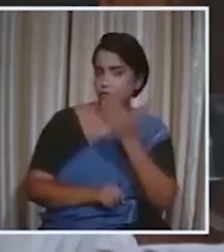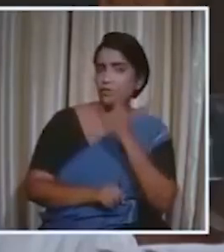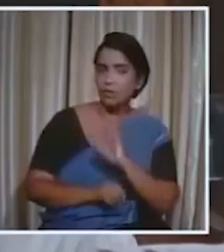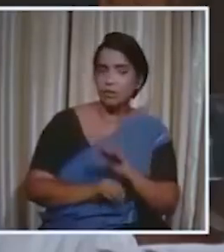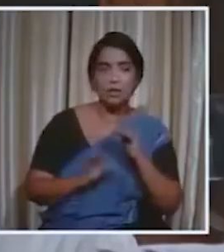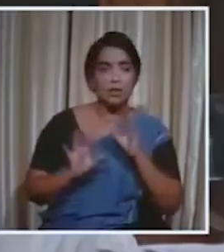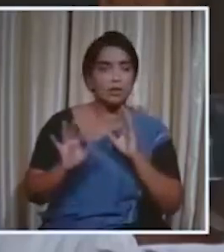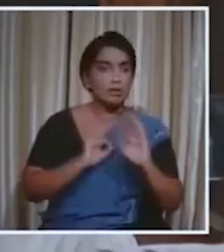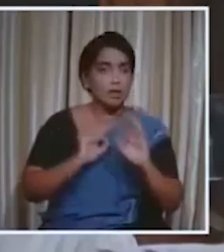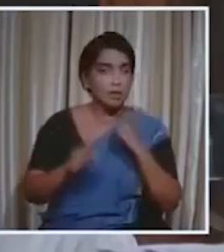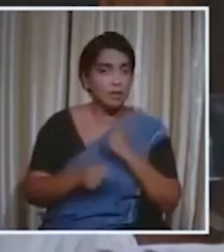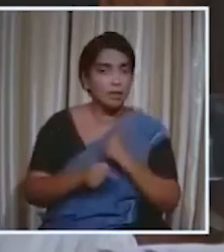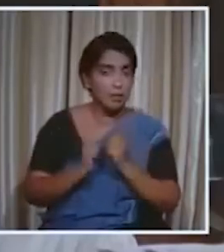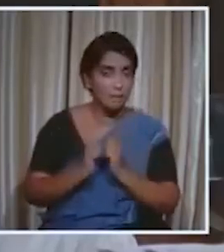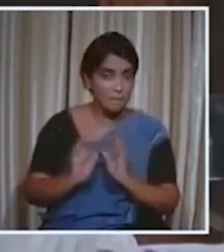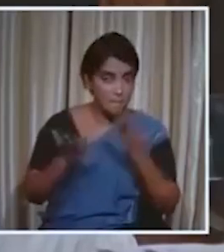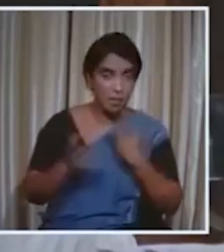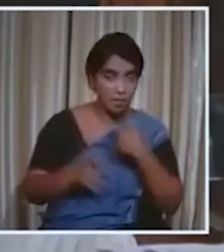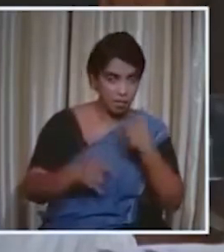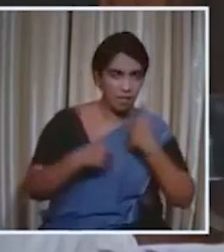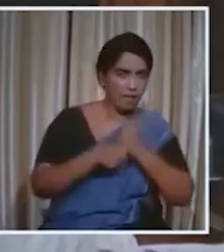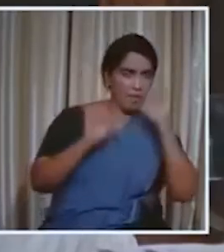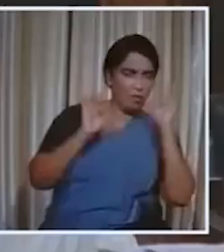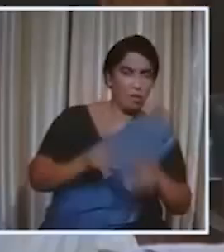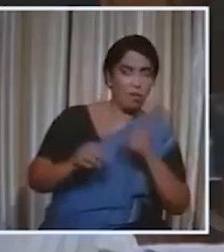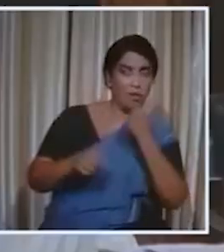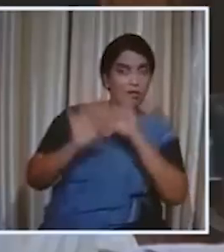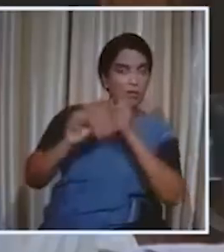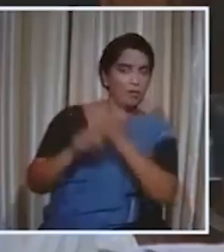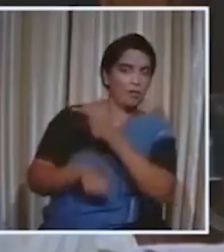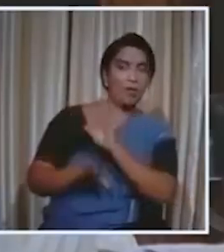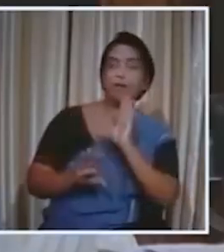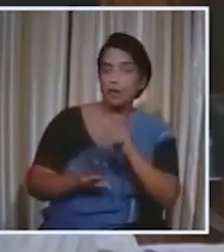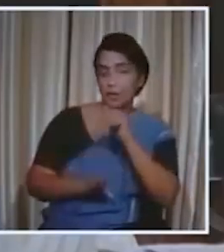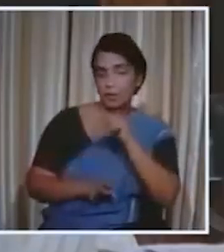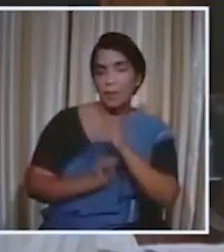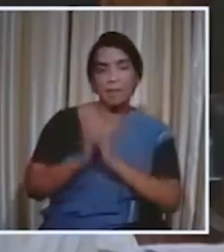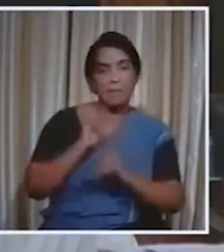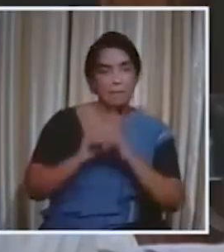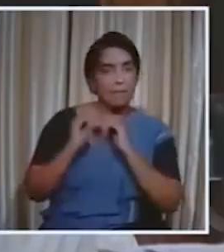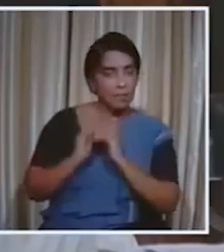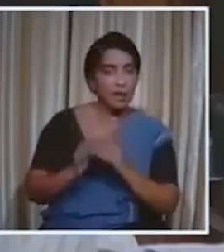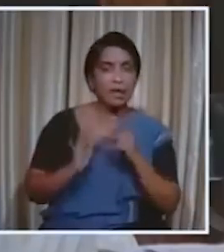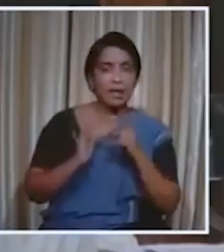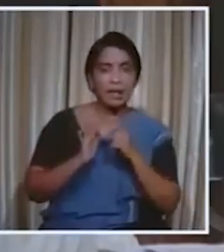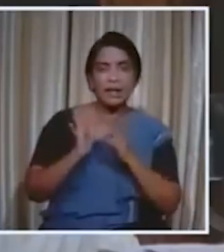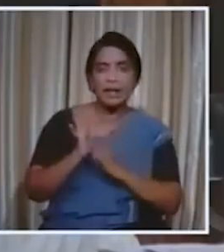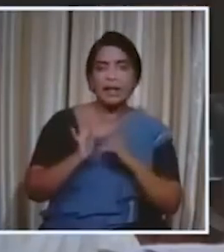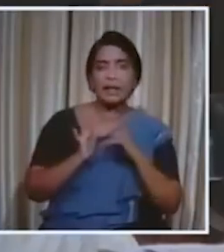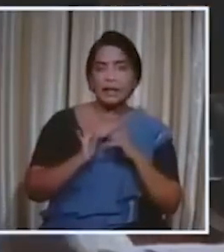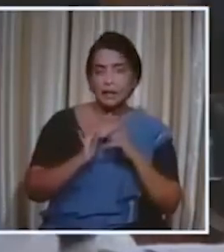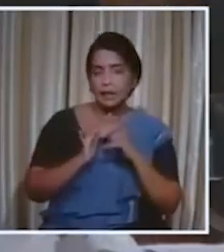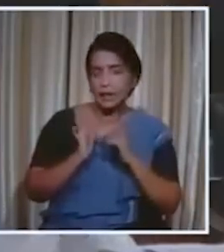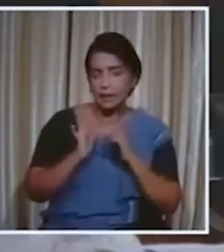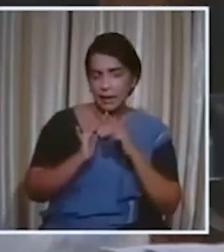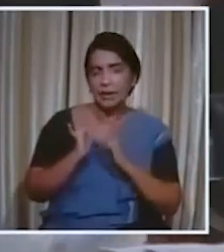செய்ய மாட்டோம். உண்மையிலே உங்களுக்கு முன்பாக இது இந்த அமைச்சு தொடர்பாக இருந்த அமைச்சர் இந்திகான் ருத் என்று அழைக்கப்படும் அந்த ராஜாங்க அமைச்சரிடம்